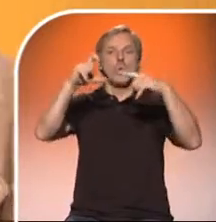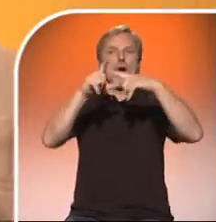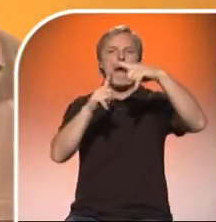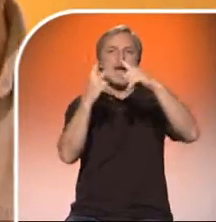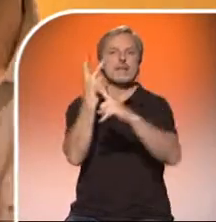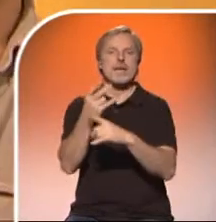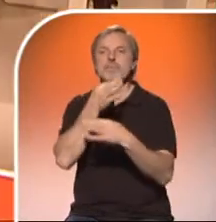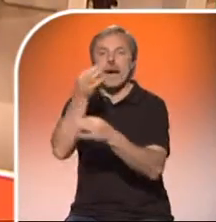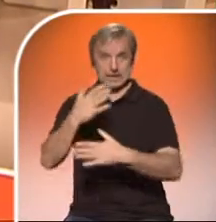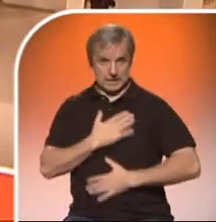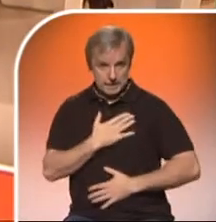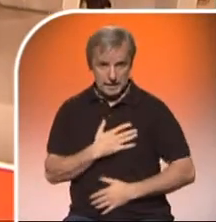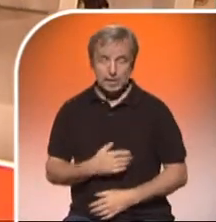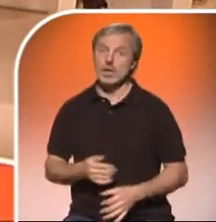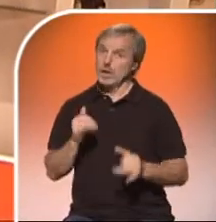Jak se těší?